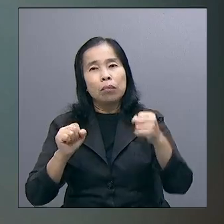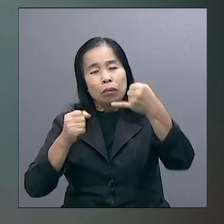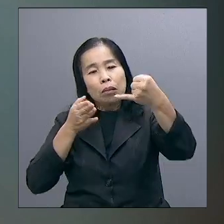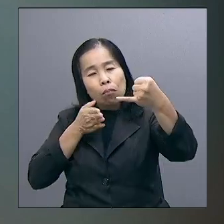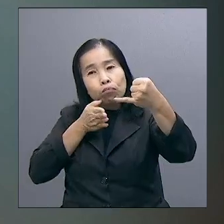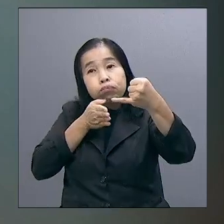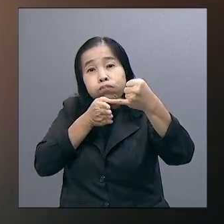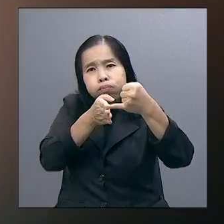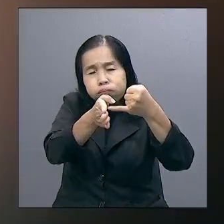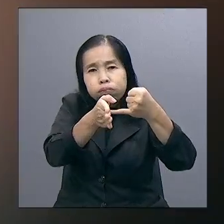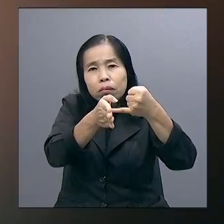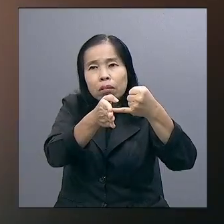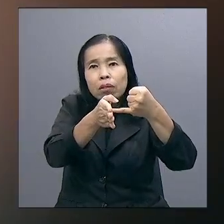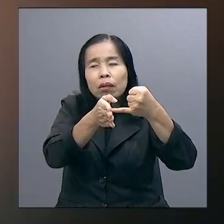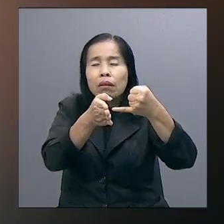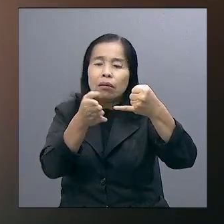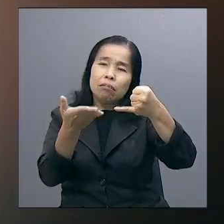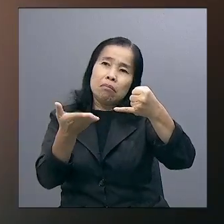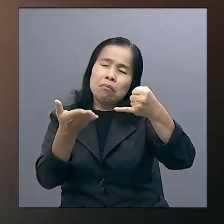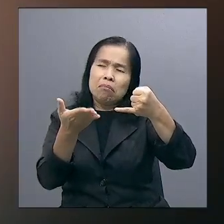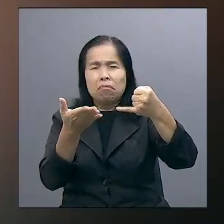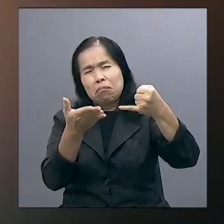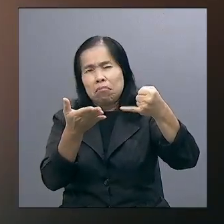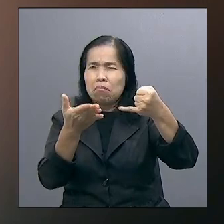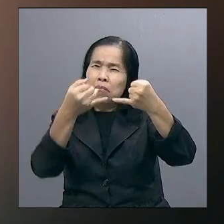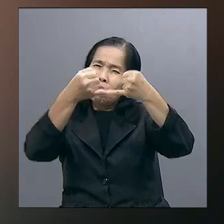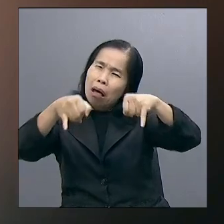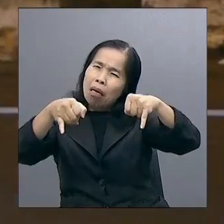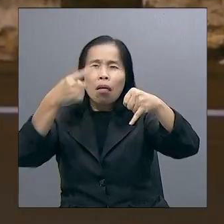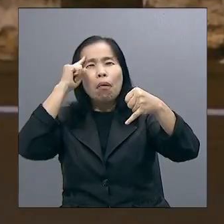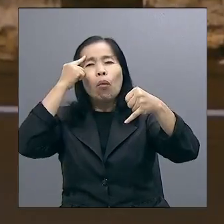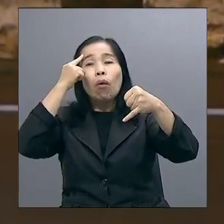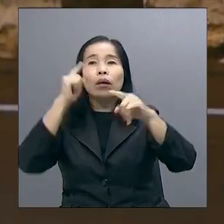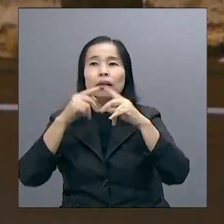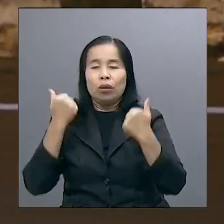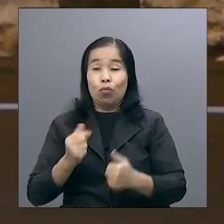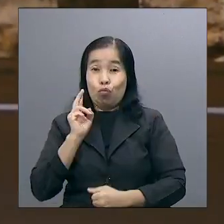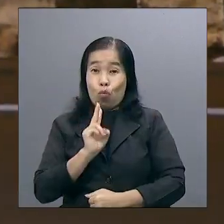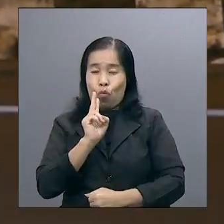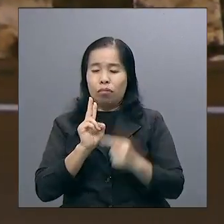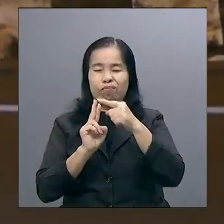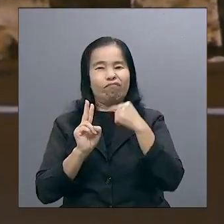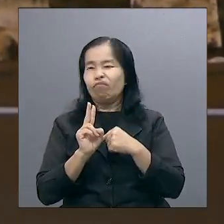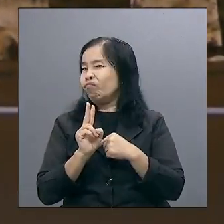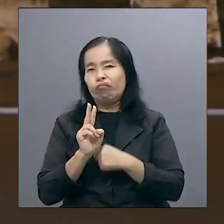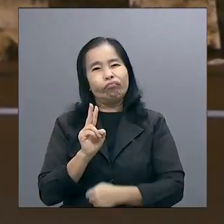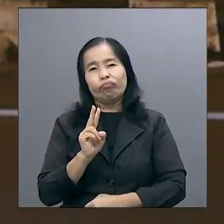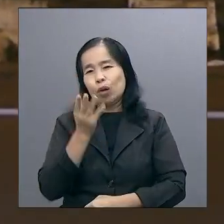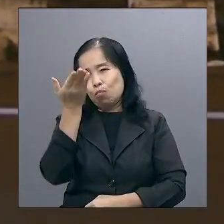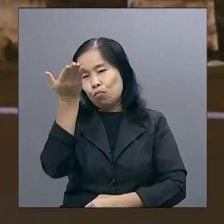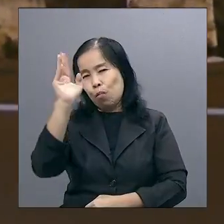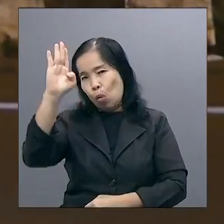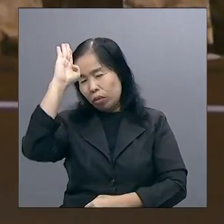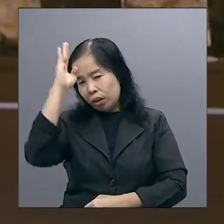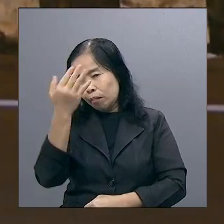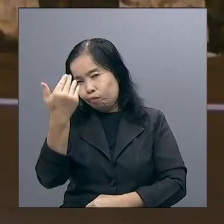เขาบอกถ้าสายไม่ขาด คอเขาอาจจะขาดก็ได้คือผู้บติเจm ทั้งสองคนตอนนี้ยืนยันเลยต้องการให้ปิษัทสายสื่